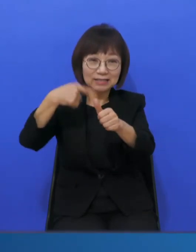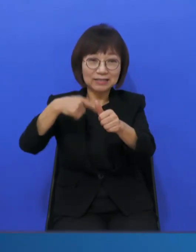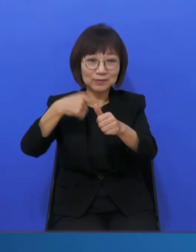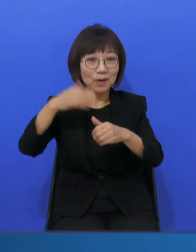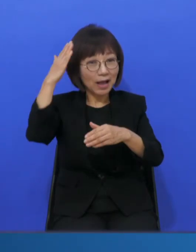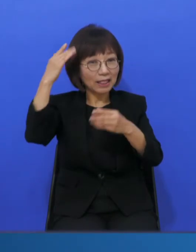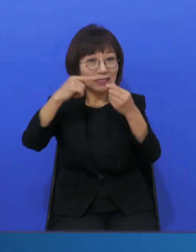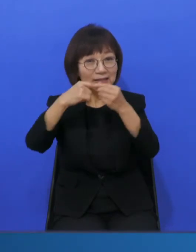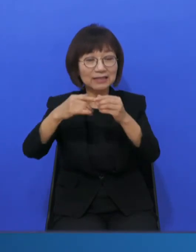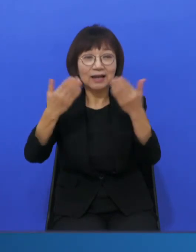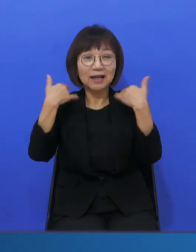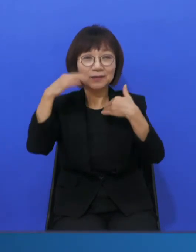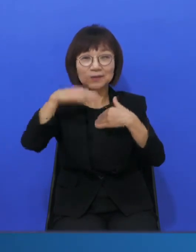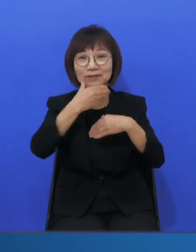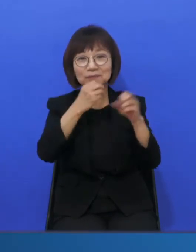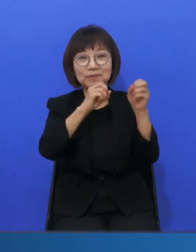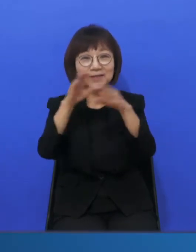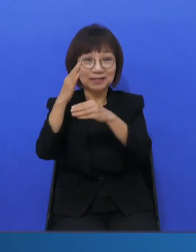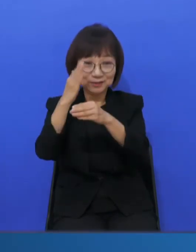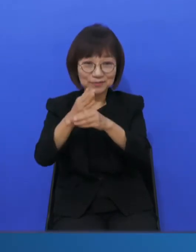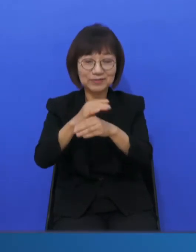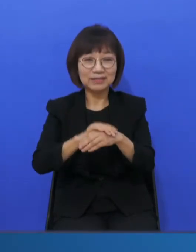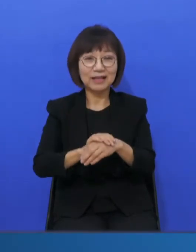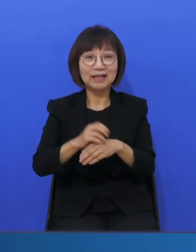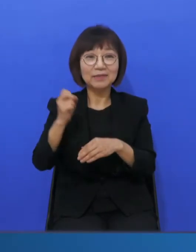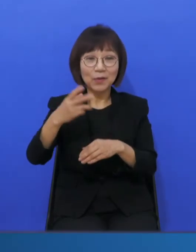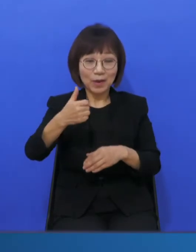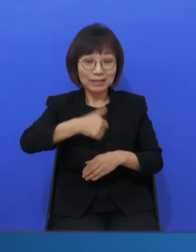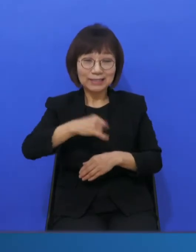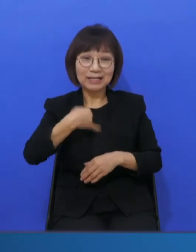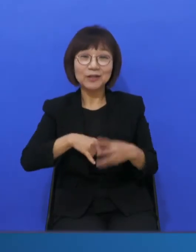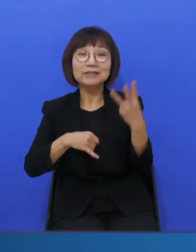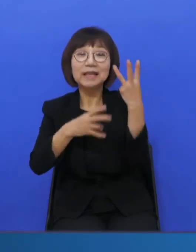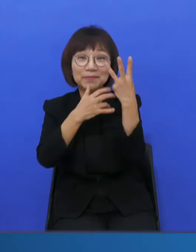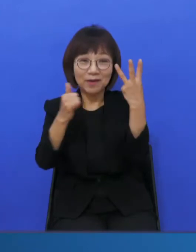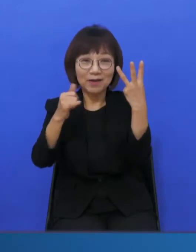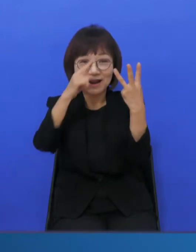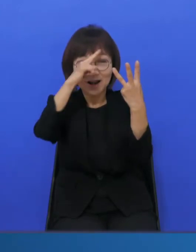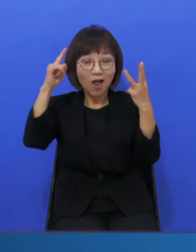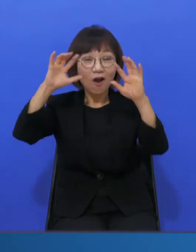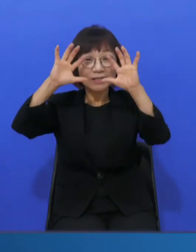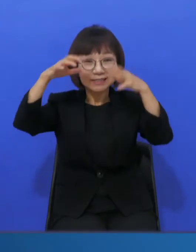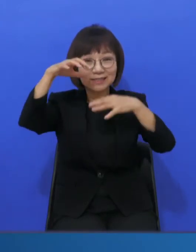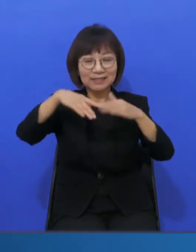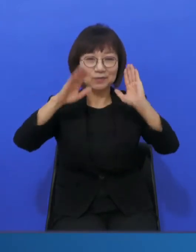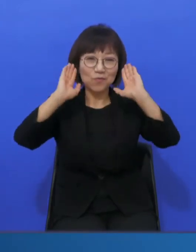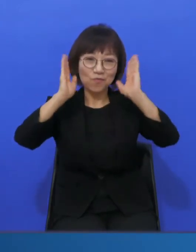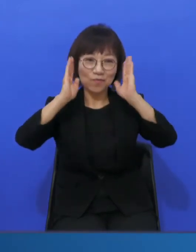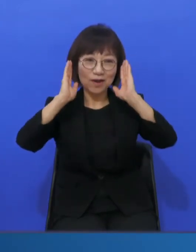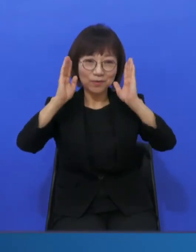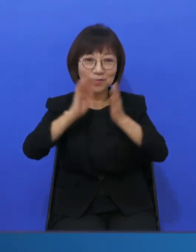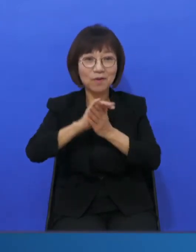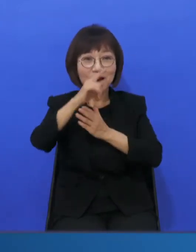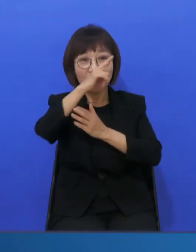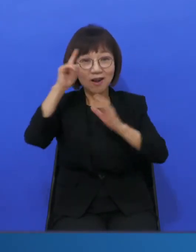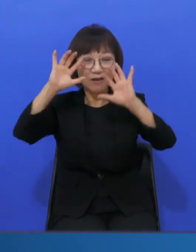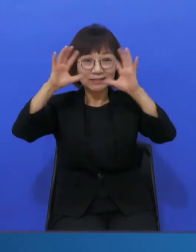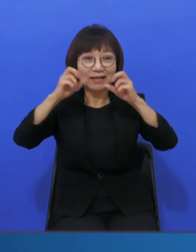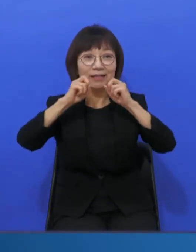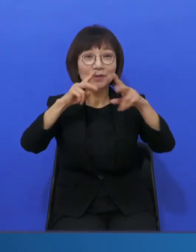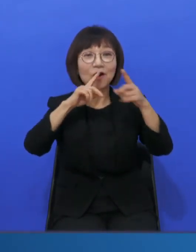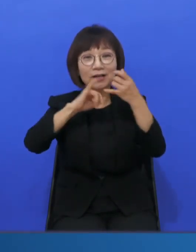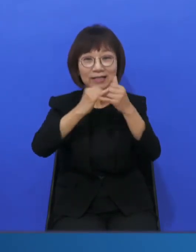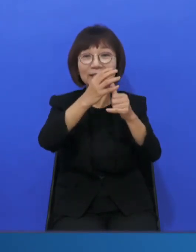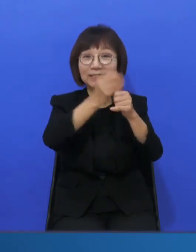한글학교에서 복음을 증거하고 계십니다. 또한 선교사님의 세 자녀들은 러시아 문화권에서 공부하며 러시아의 선교 언약을